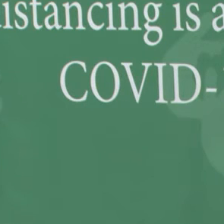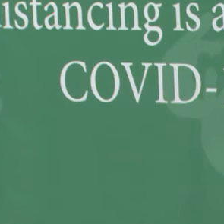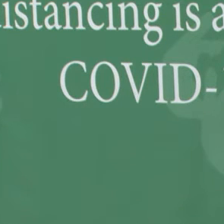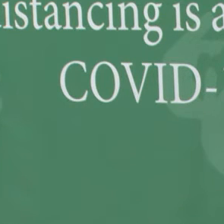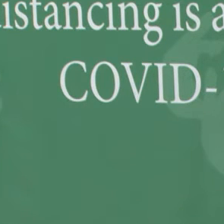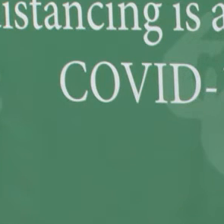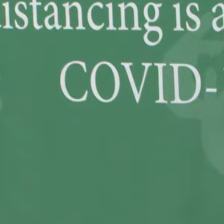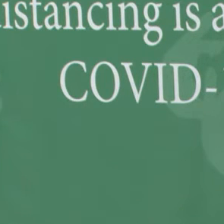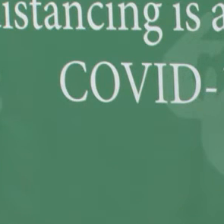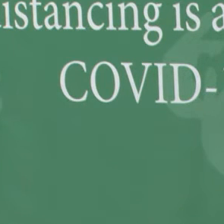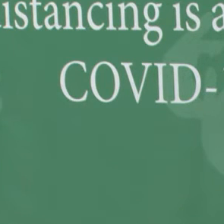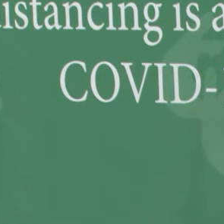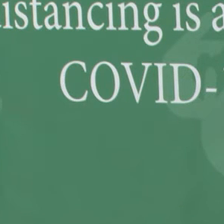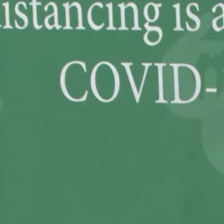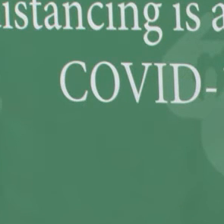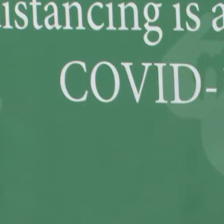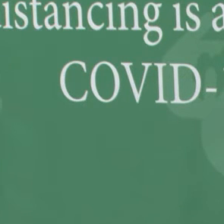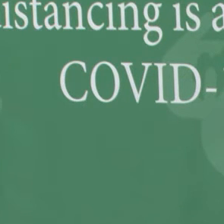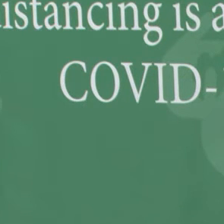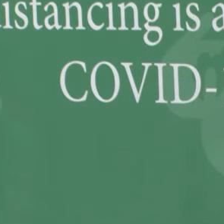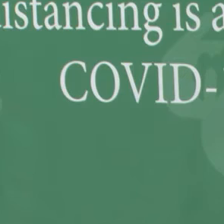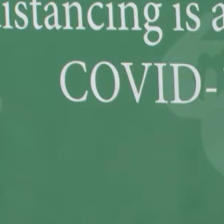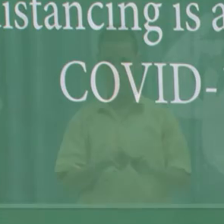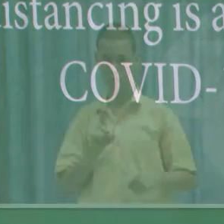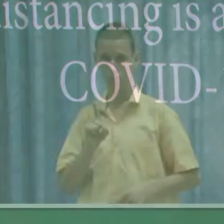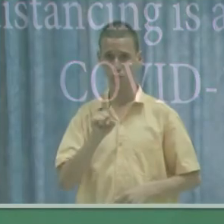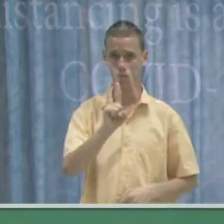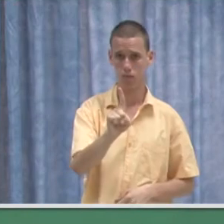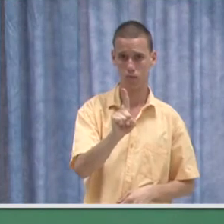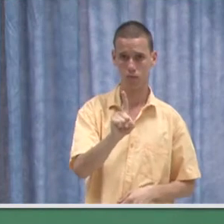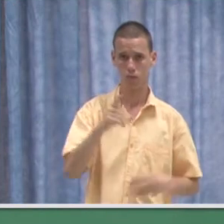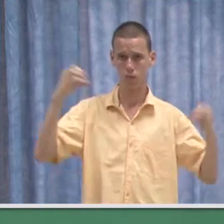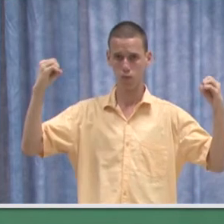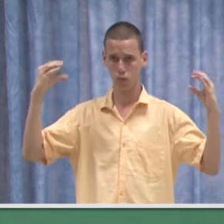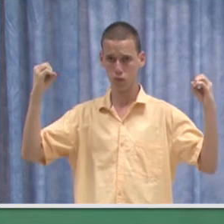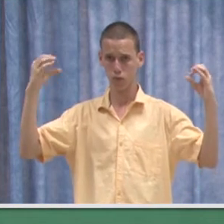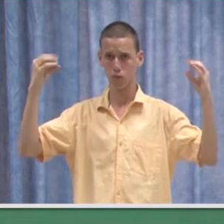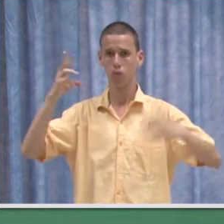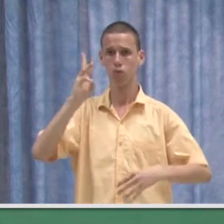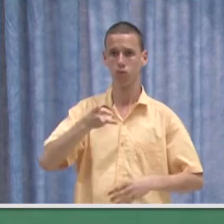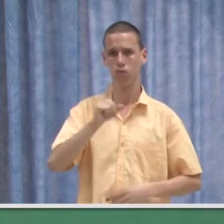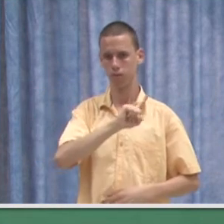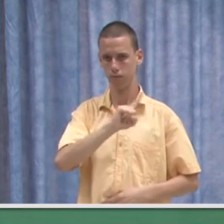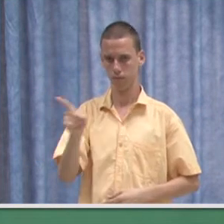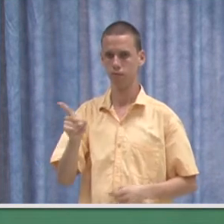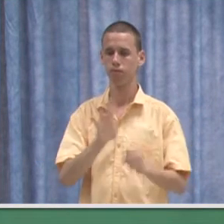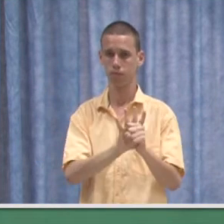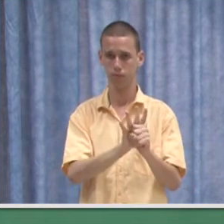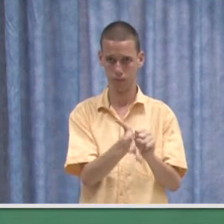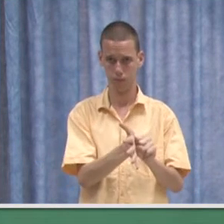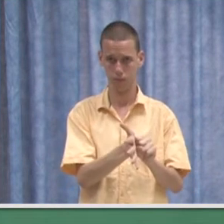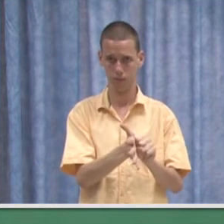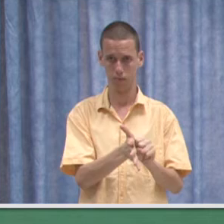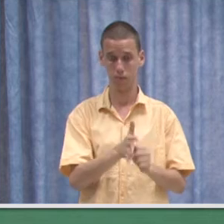À part de health checks, nous pouvons introduire ça rapid test aussi, tout, antigen test. Nous avons déjà fait des masques pour faire